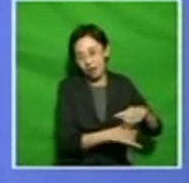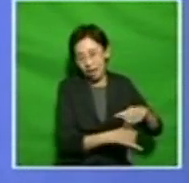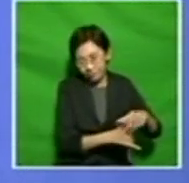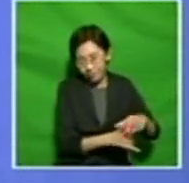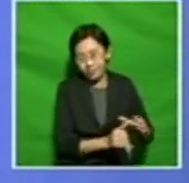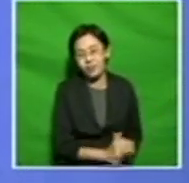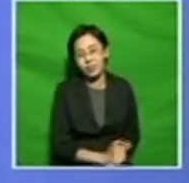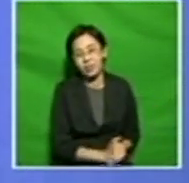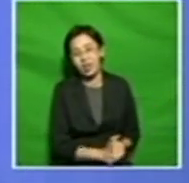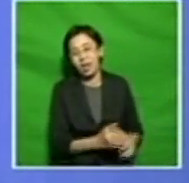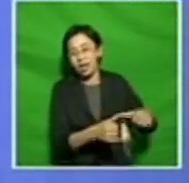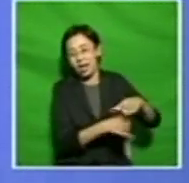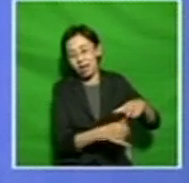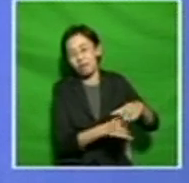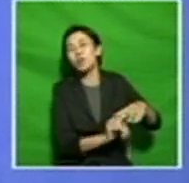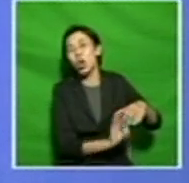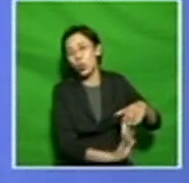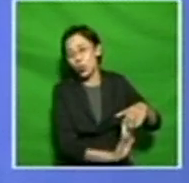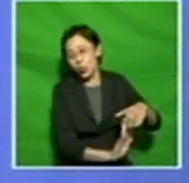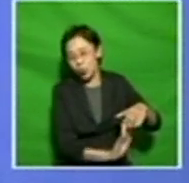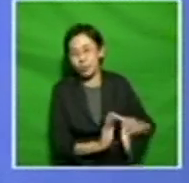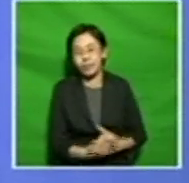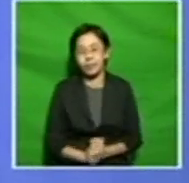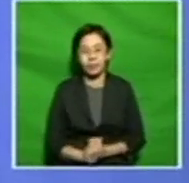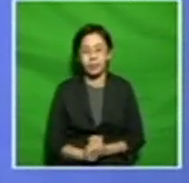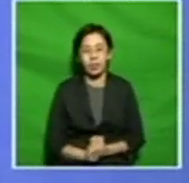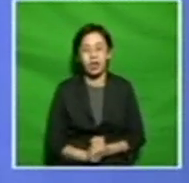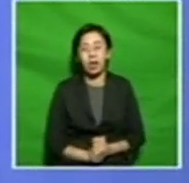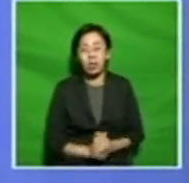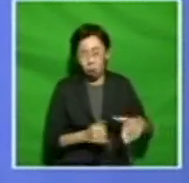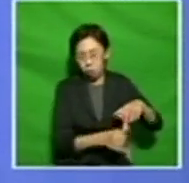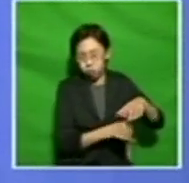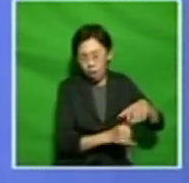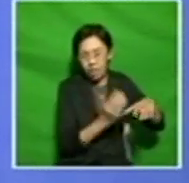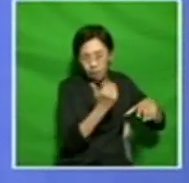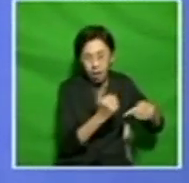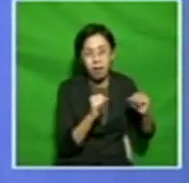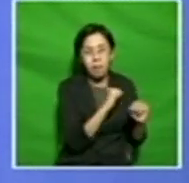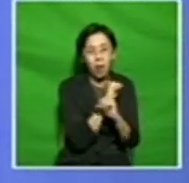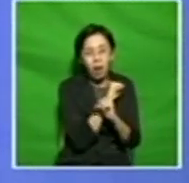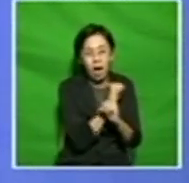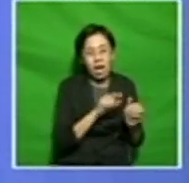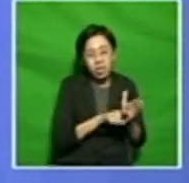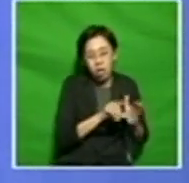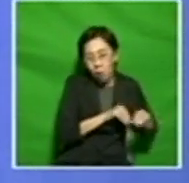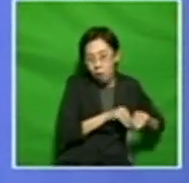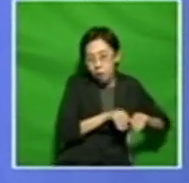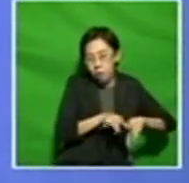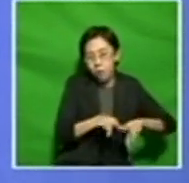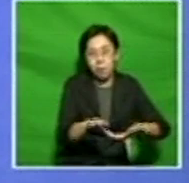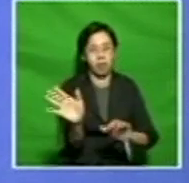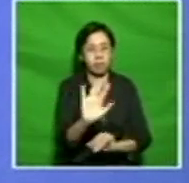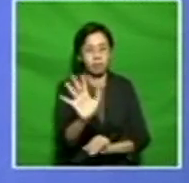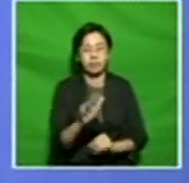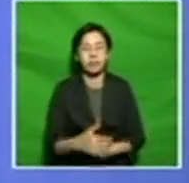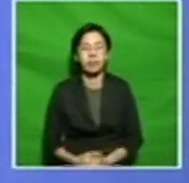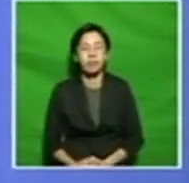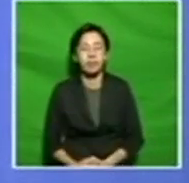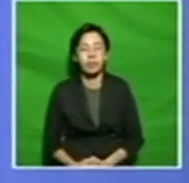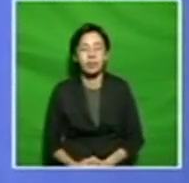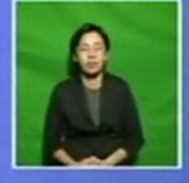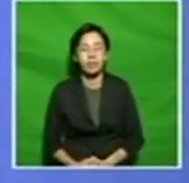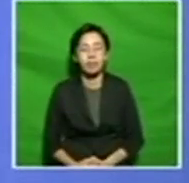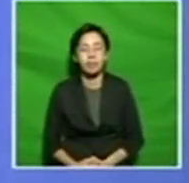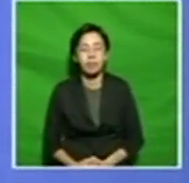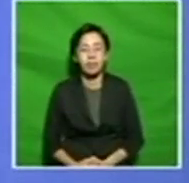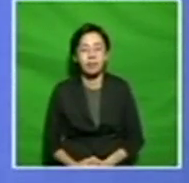ก็บไว้ณสถานที่ปลอดภัยเพื่อป้องกันการแพร่เชื้อโรคนี่คือเรื่องปิดเมื